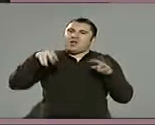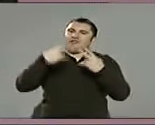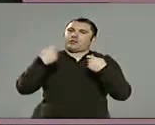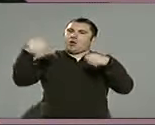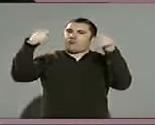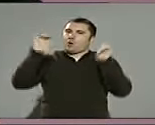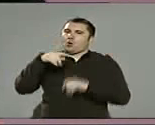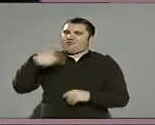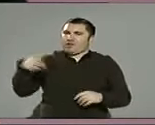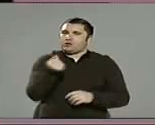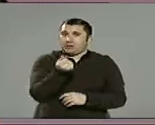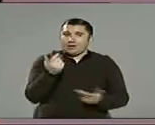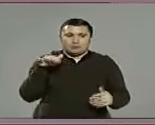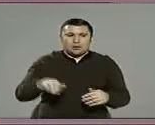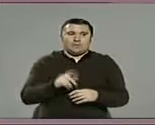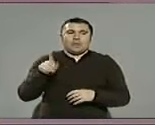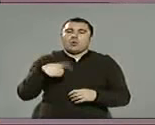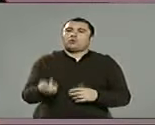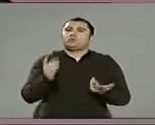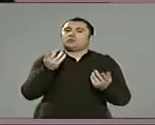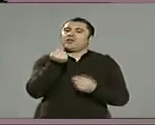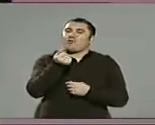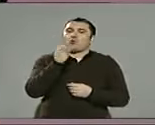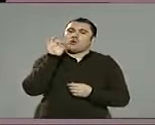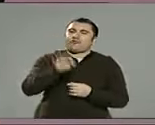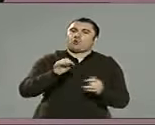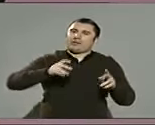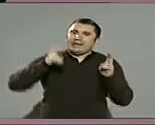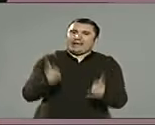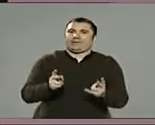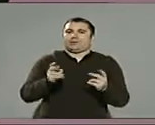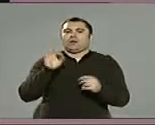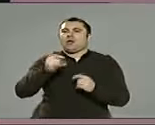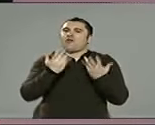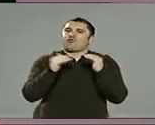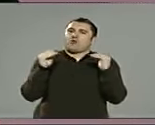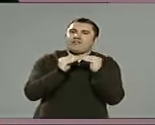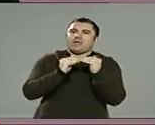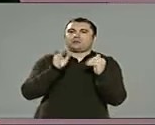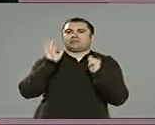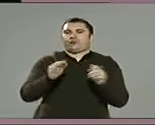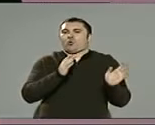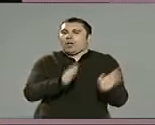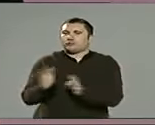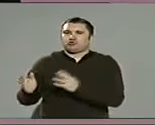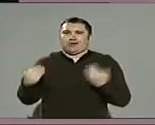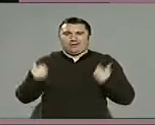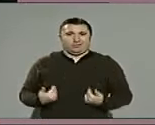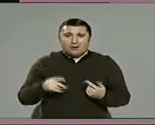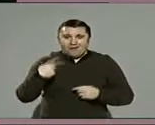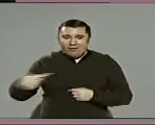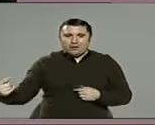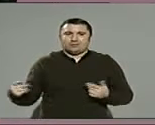der zerstört jedes Gefühl für Gerechtigkeit, für Fairness und Anstand. Und er wird immer mehr an Zustimmung für